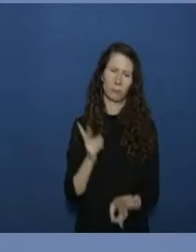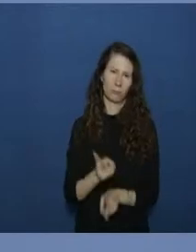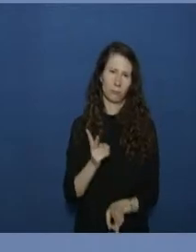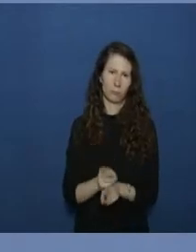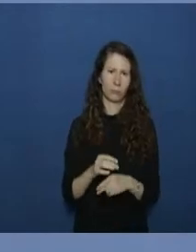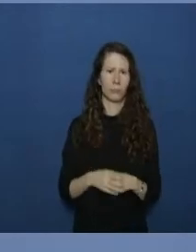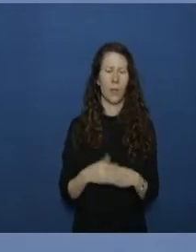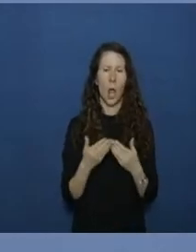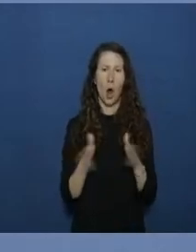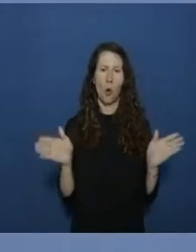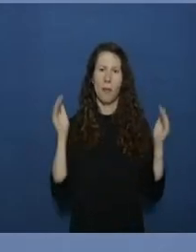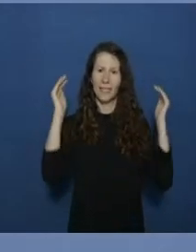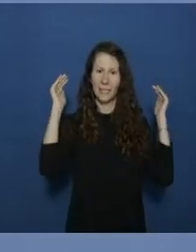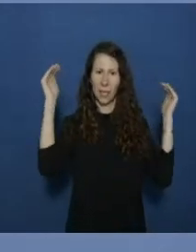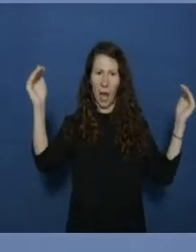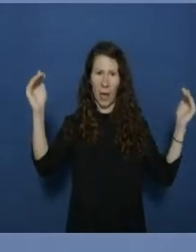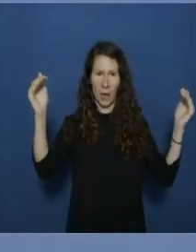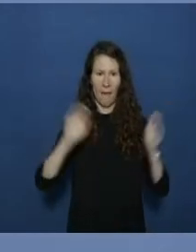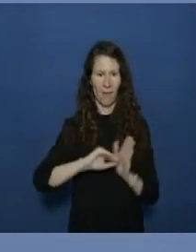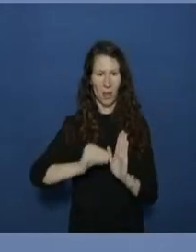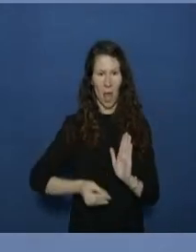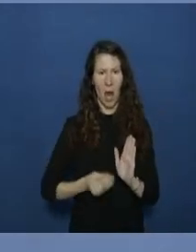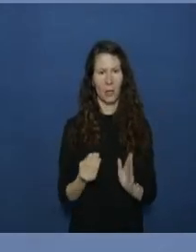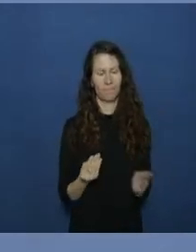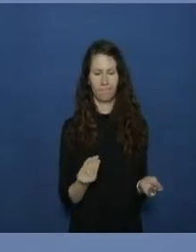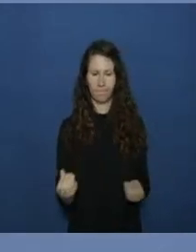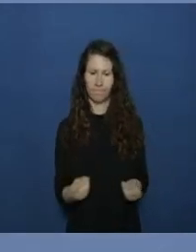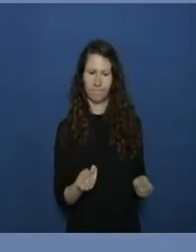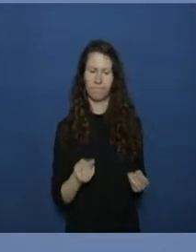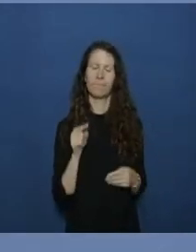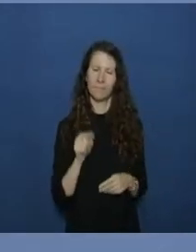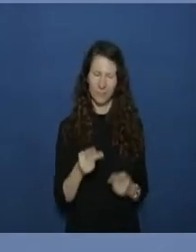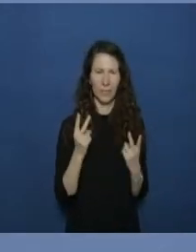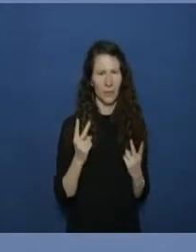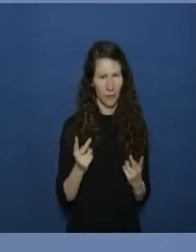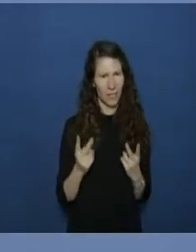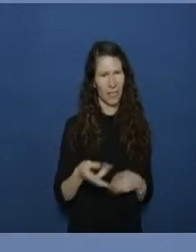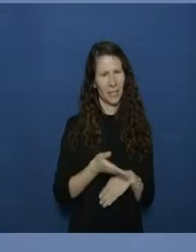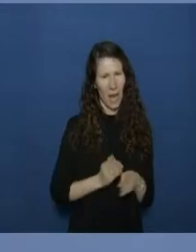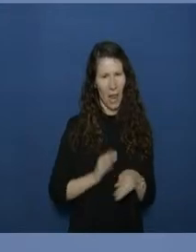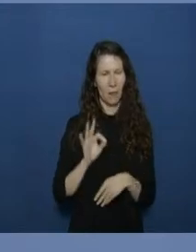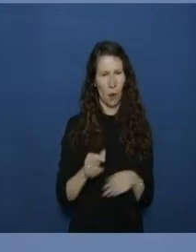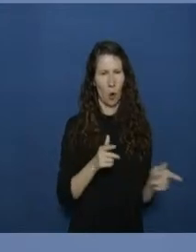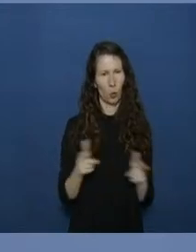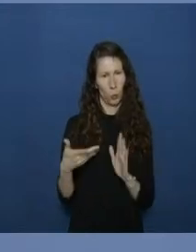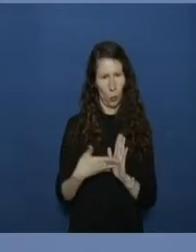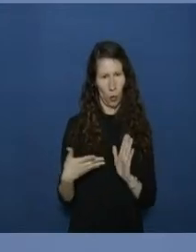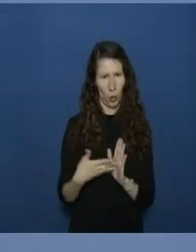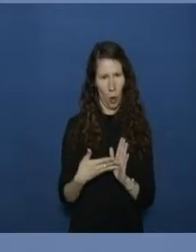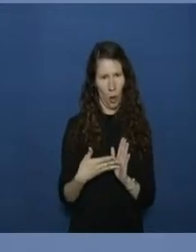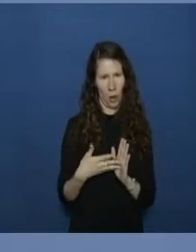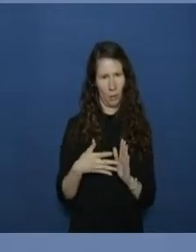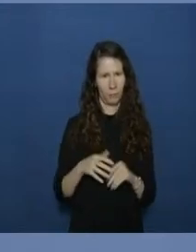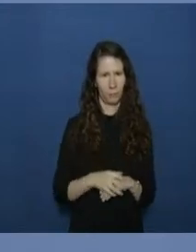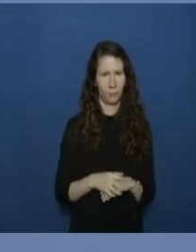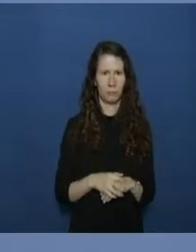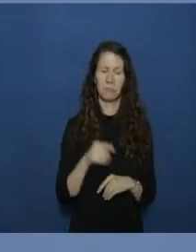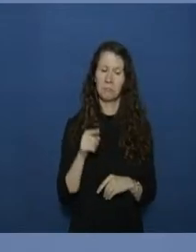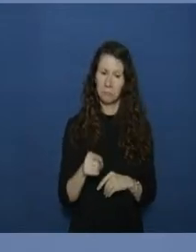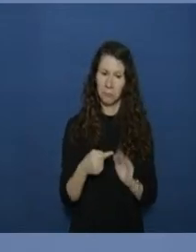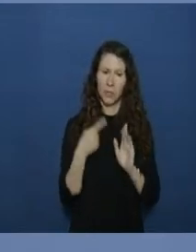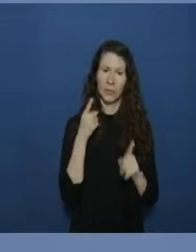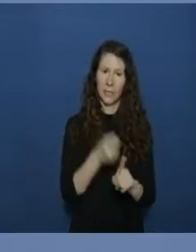Open Skies Vertrag für einen wichtigen Teil der Rüstungskontrollarchitektur. Der trägt bei zu gegenseitiger Transparenz